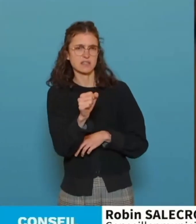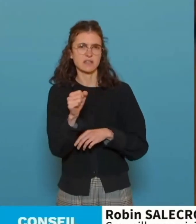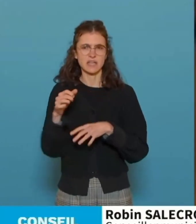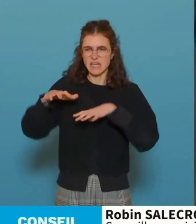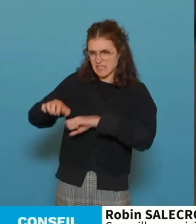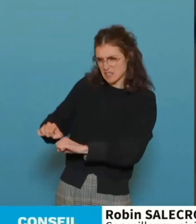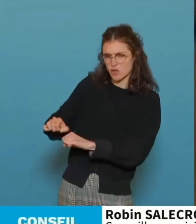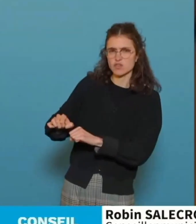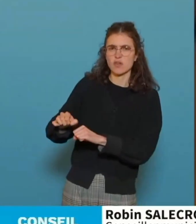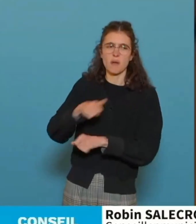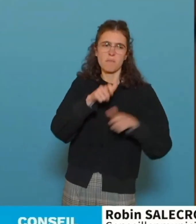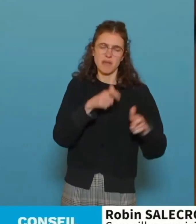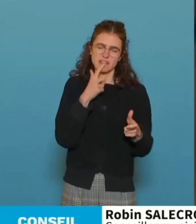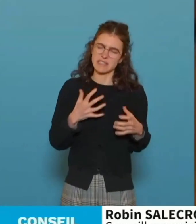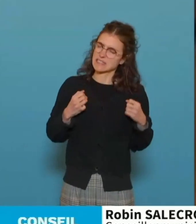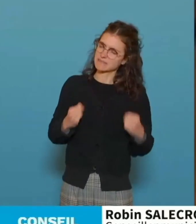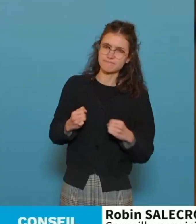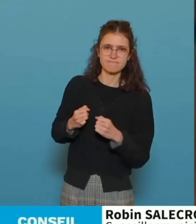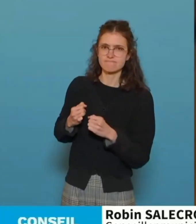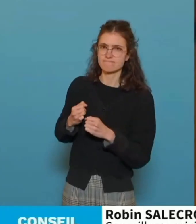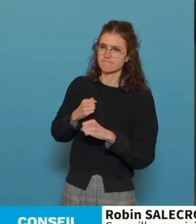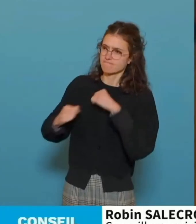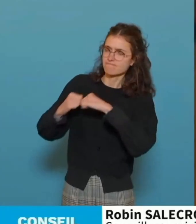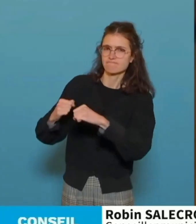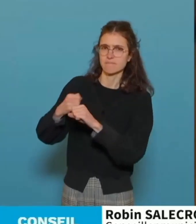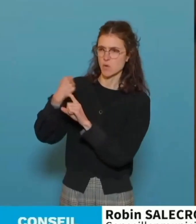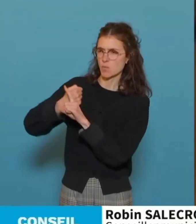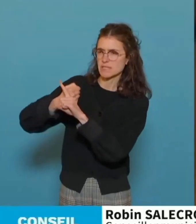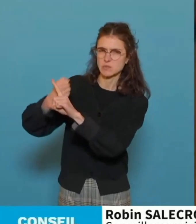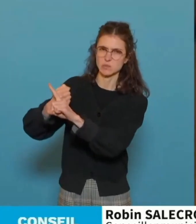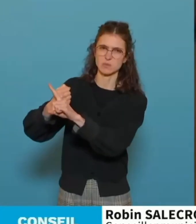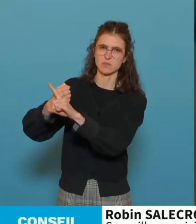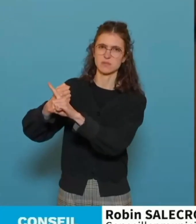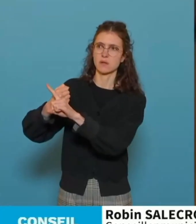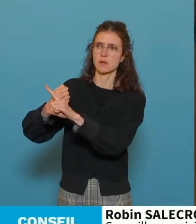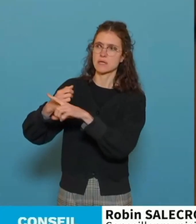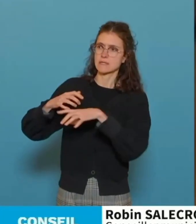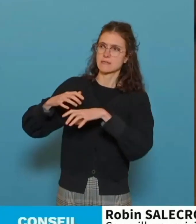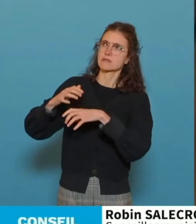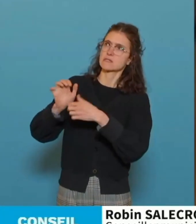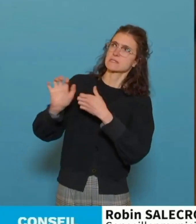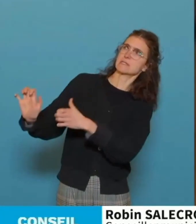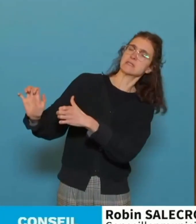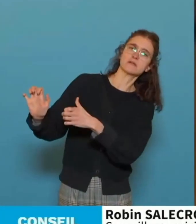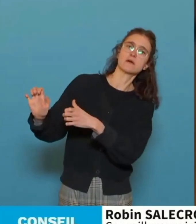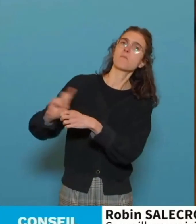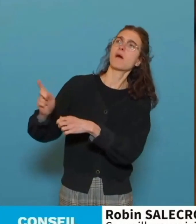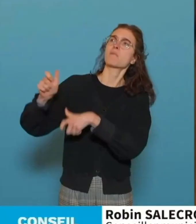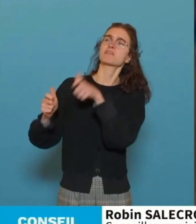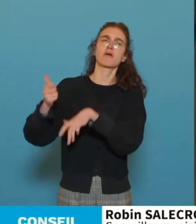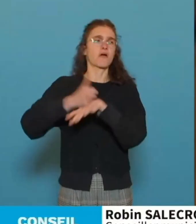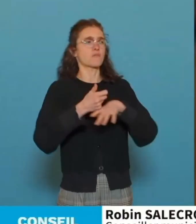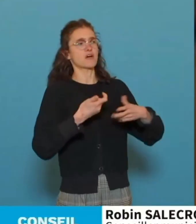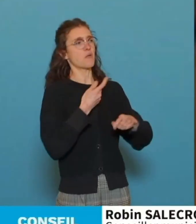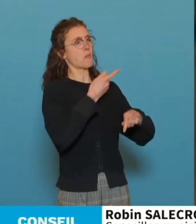résisté, combattu, émancipé, plutôt que ceux qui ont dominé. C'est pour cela, et non par simple formalisme, que le groupe Gauche Commune